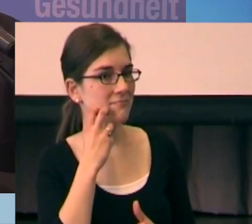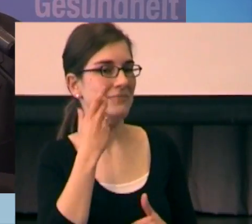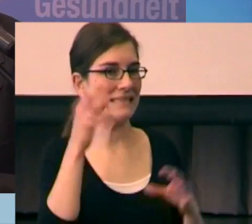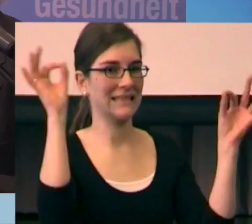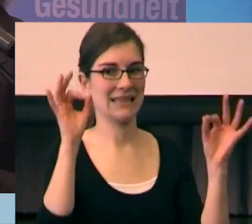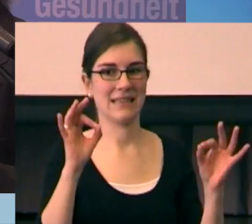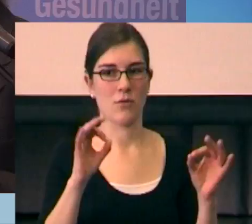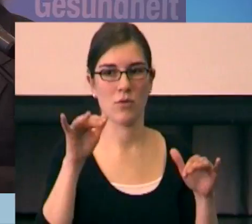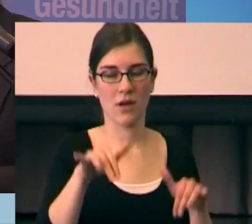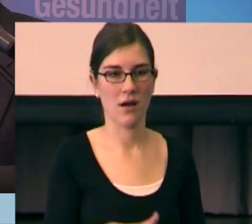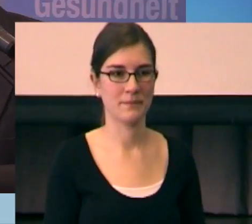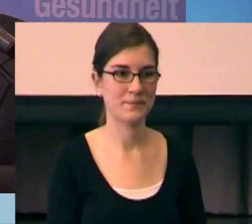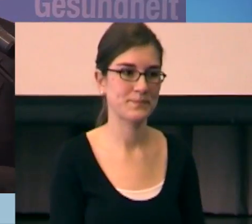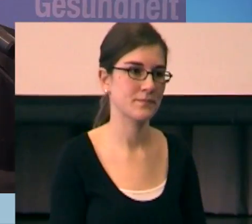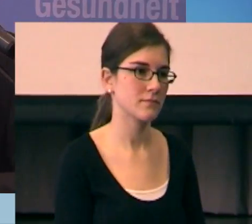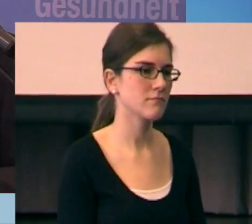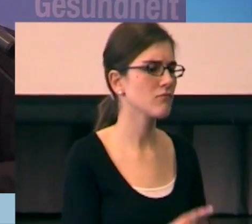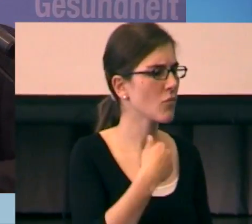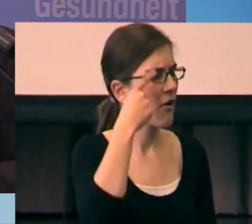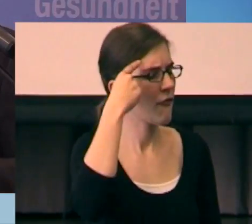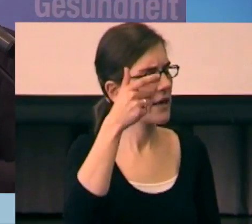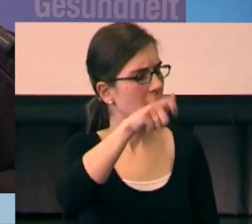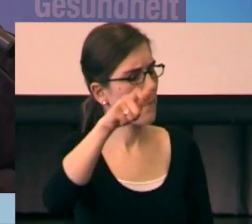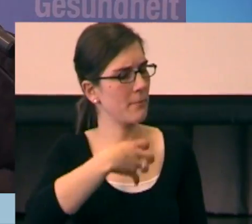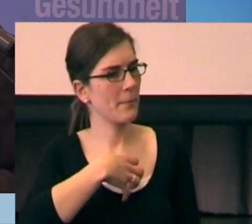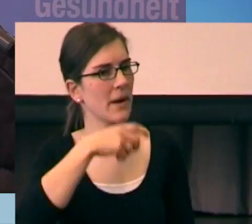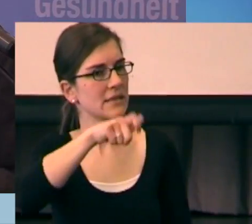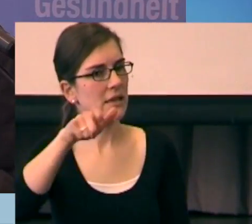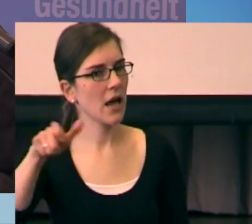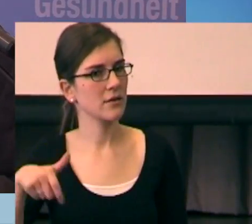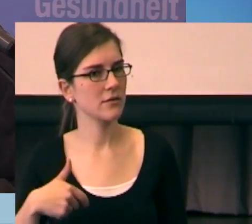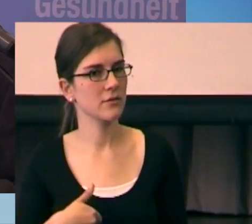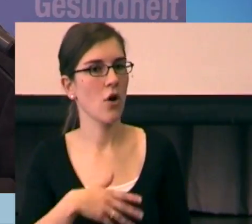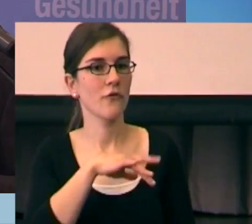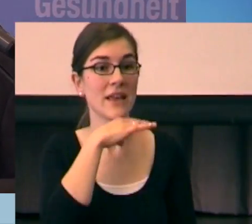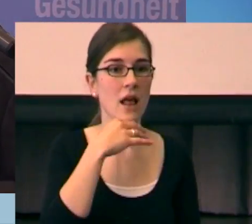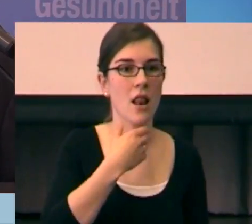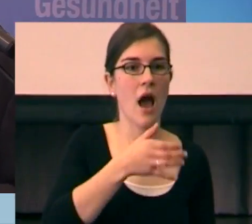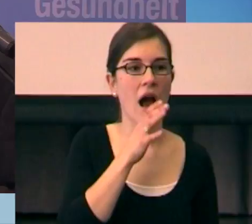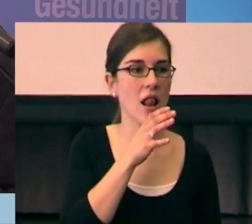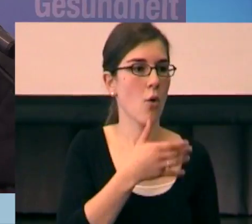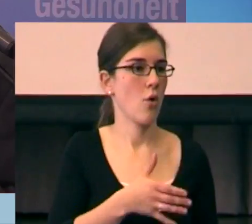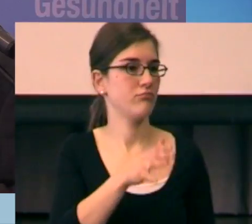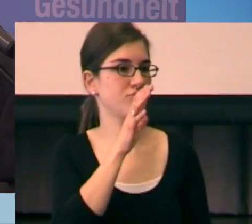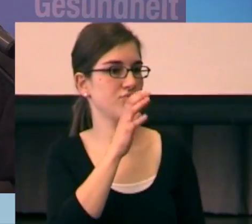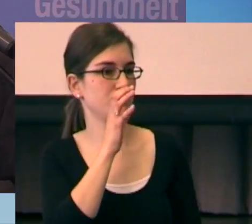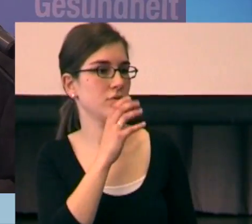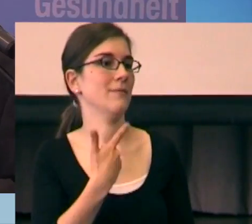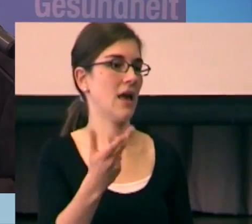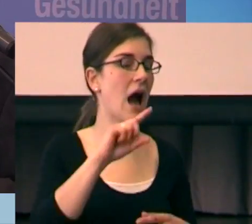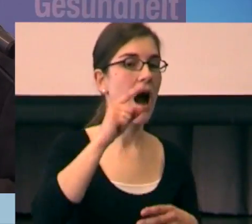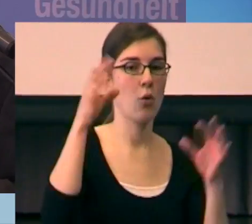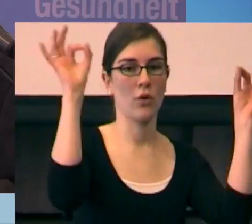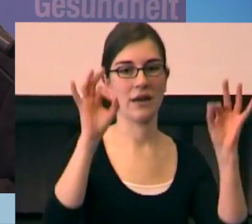erkranken. Wir wissen es von Patienten, die sehr, sehr viel über lange Zeit hohe Mengen Alkohol trinken, haben ein erhöhtes Risiko, Prostatakrebs